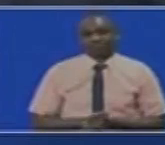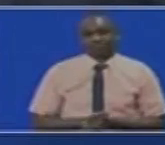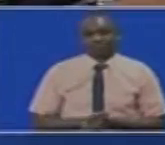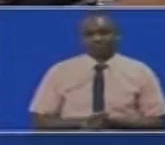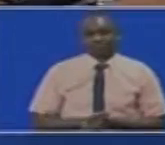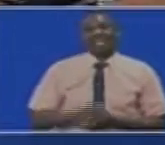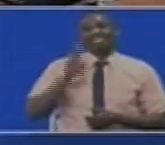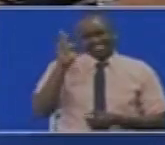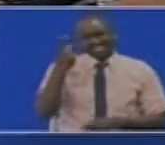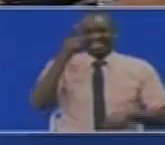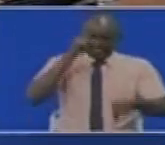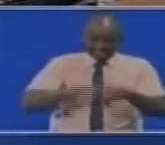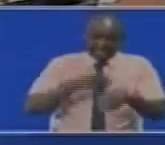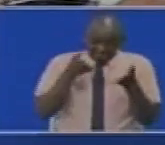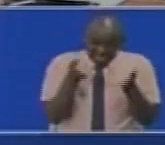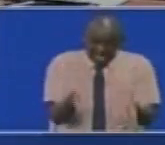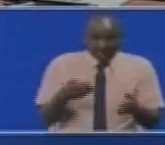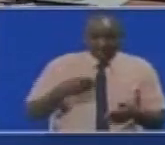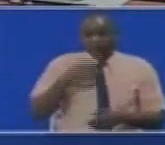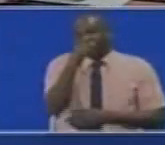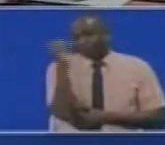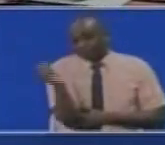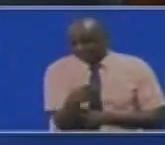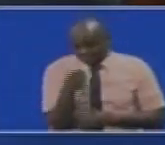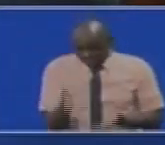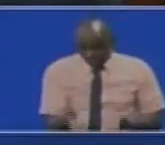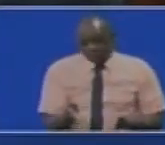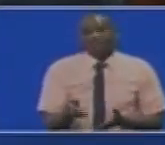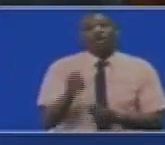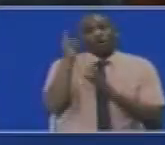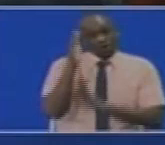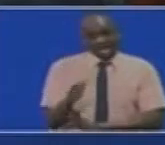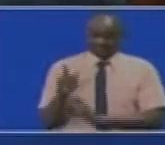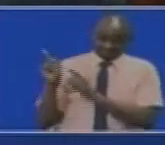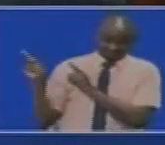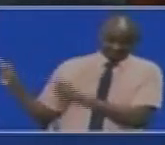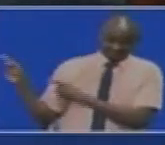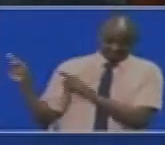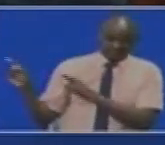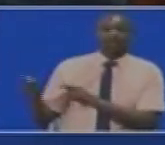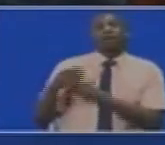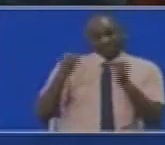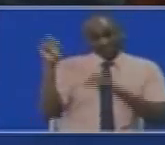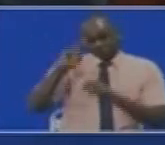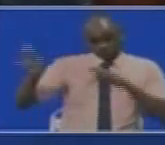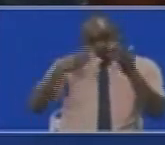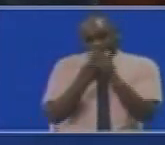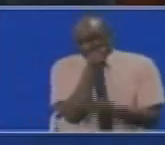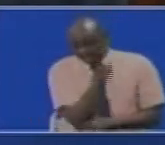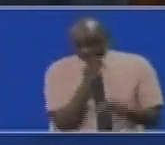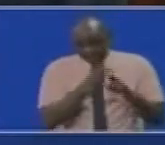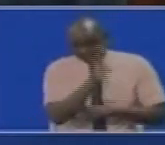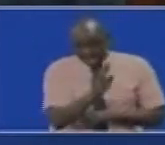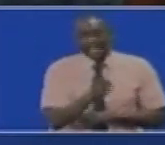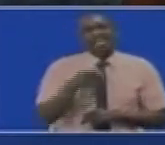Kwa mara ya pili kwa kipindi cha takriban mwezi mmoja, wakili wa Fula Chebukati aliyependekezwa na Rais Kenyatta alikumbana